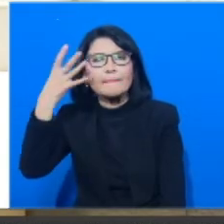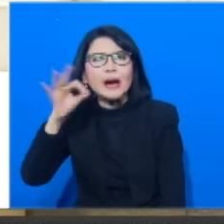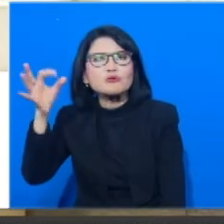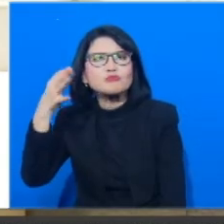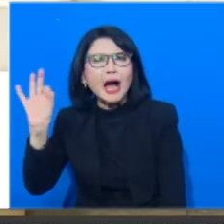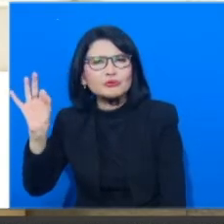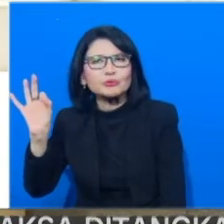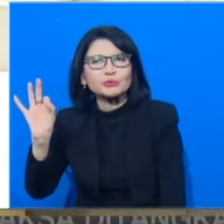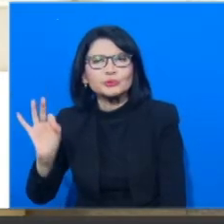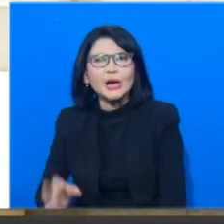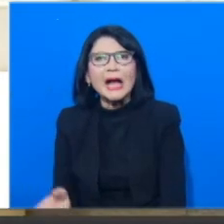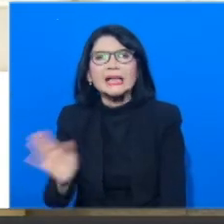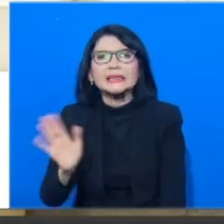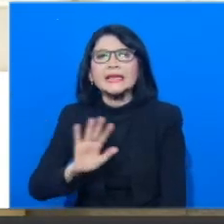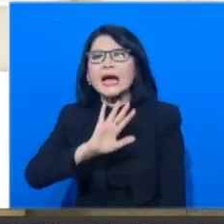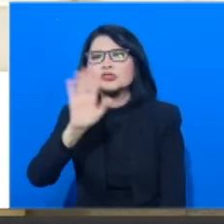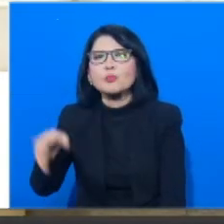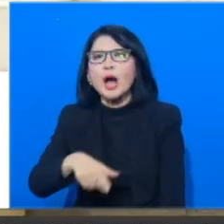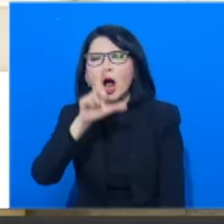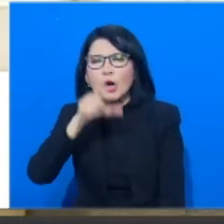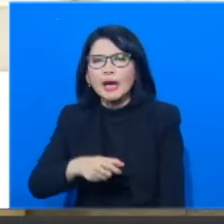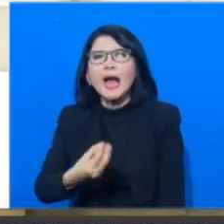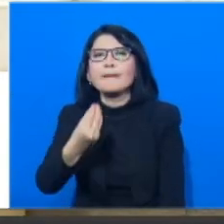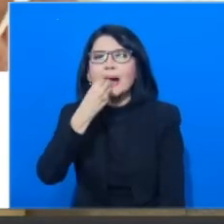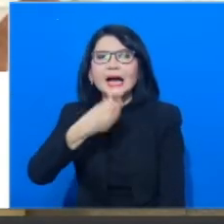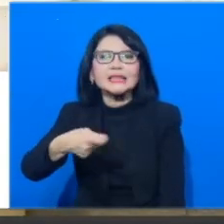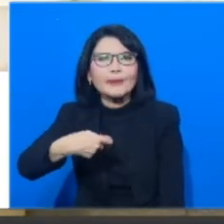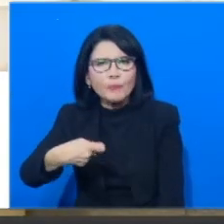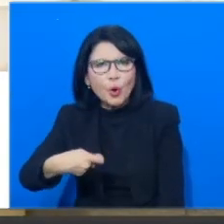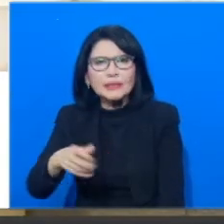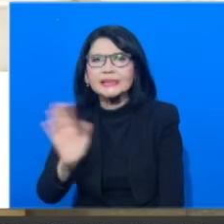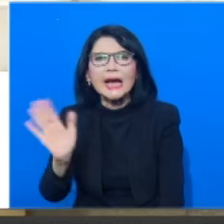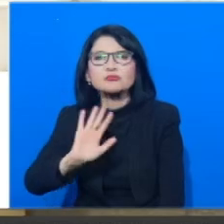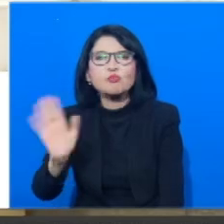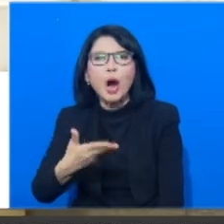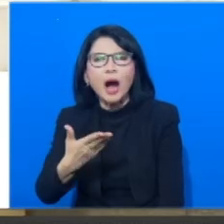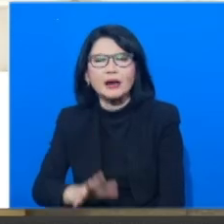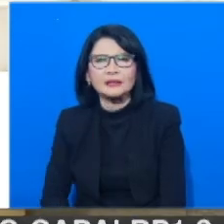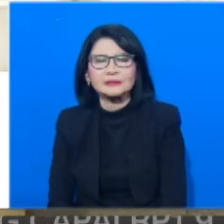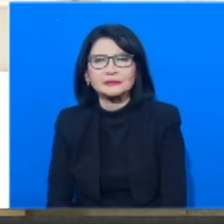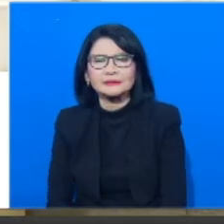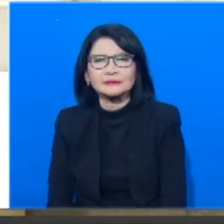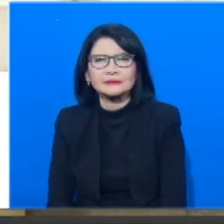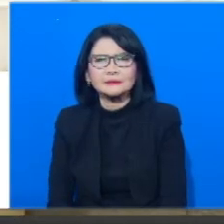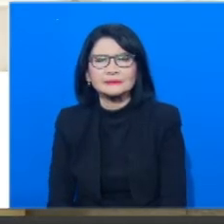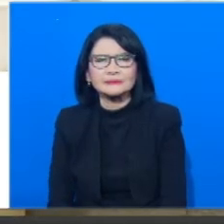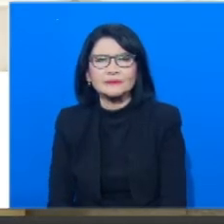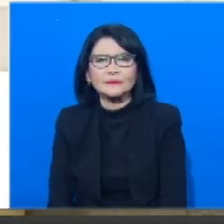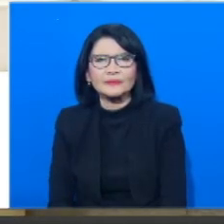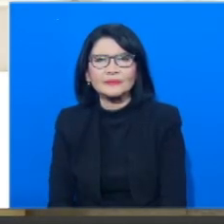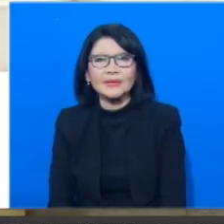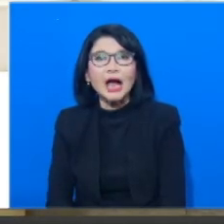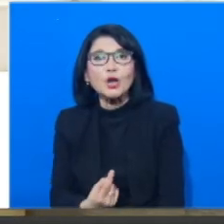kebutuhan inovasi karena tidak semua orang bisa makan yang tepung terigu ya. Dan kemudian juga ternyata